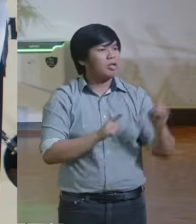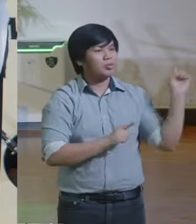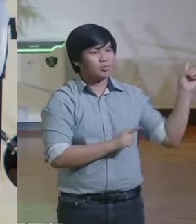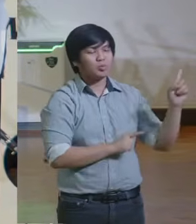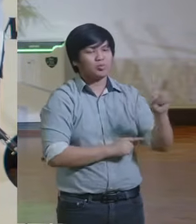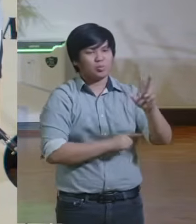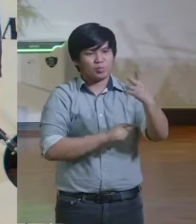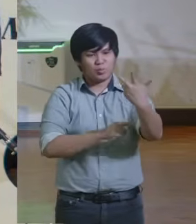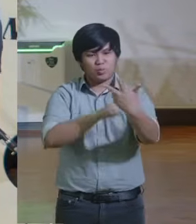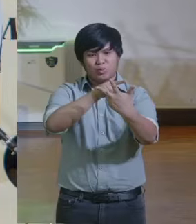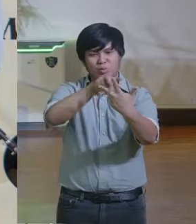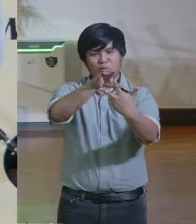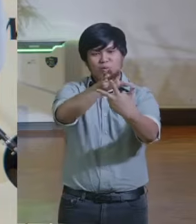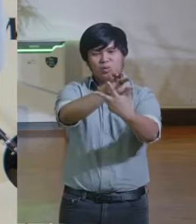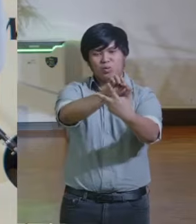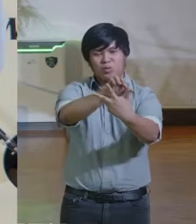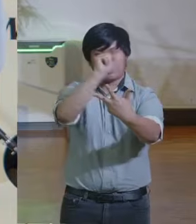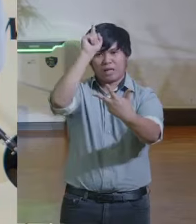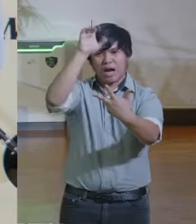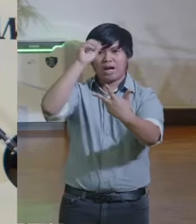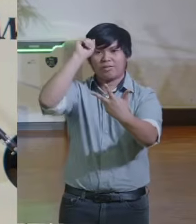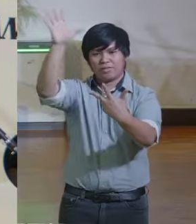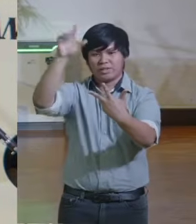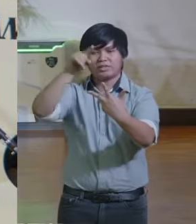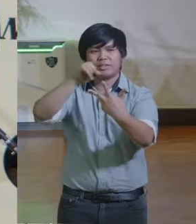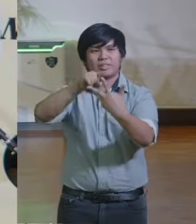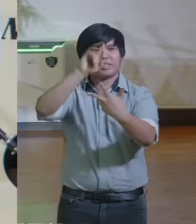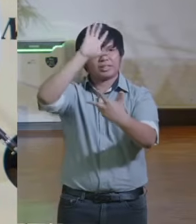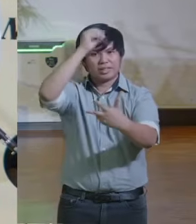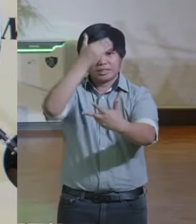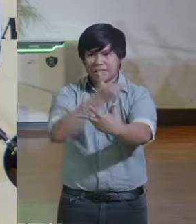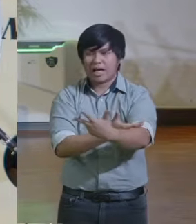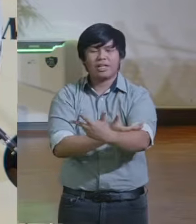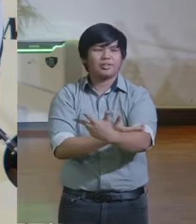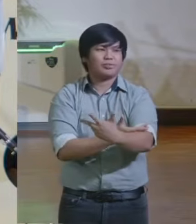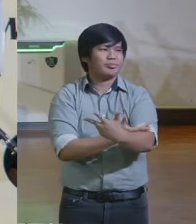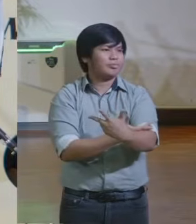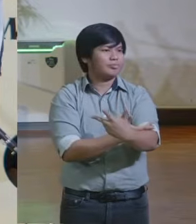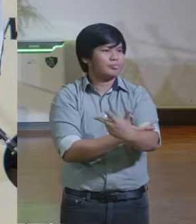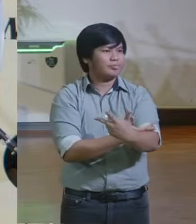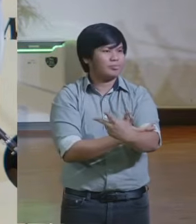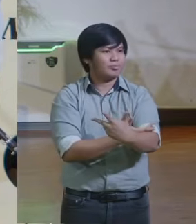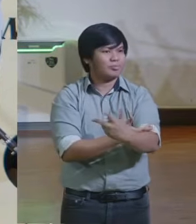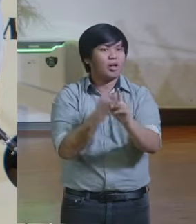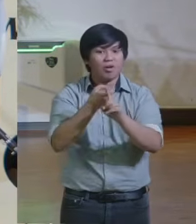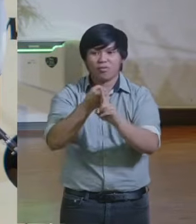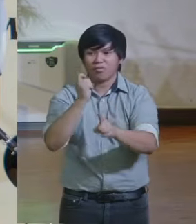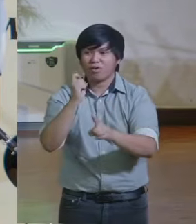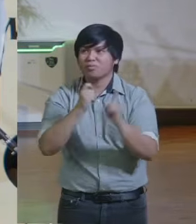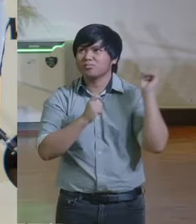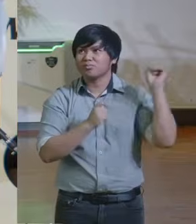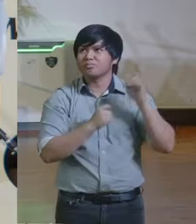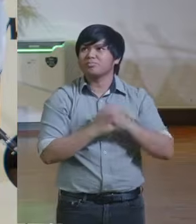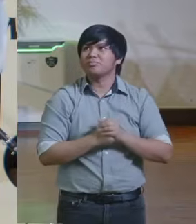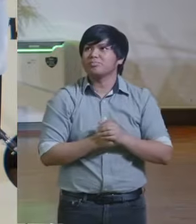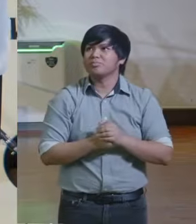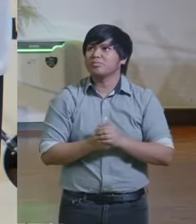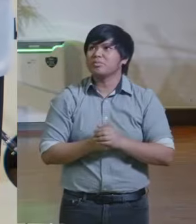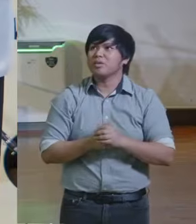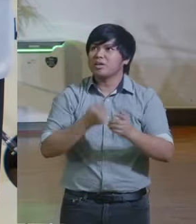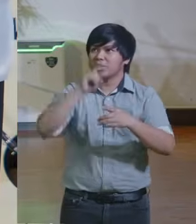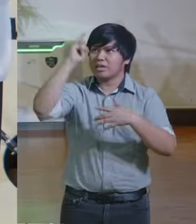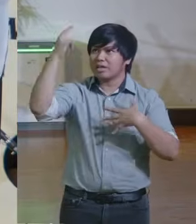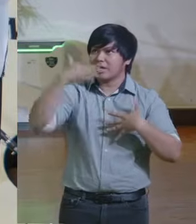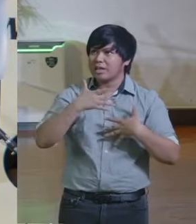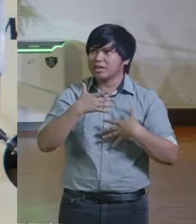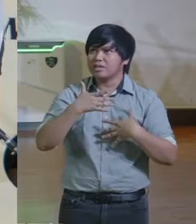persona. God the Father and the Lord Jesus Christ. Kasi isa lang po yung from. Grace to